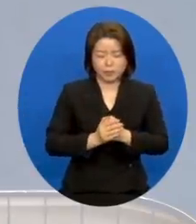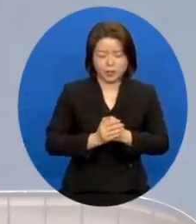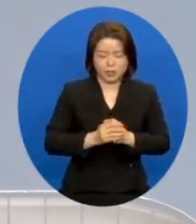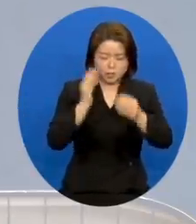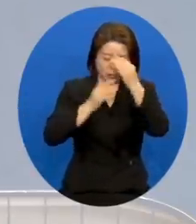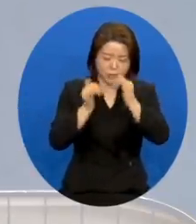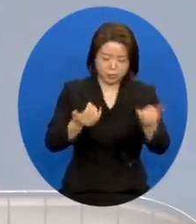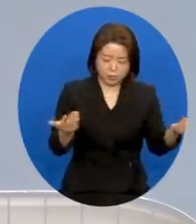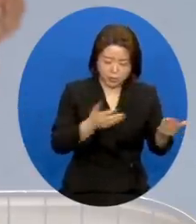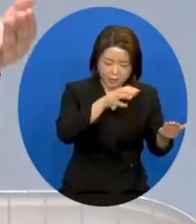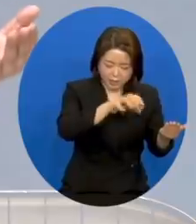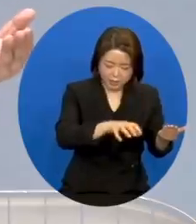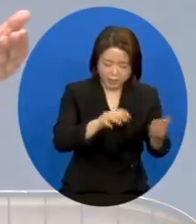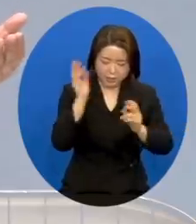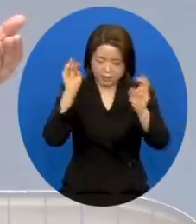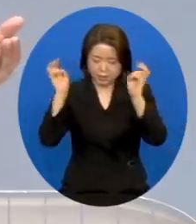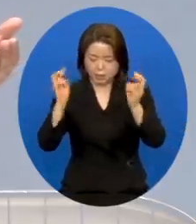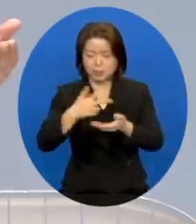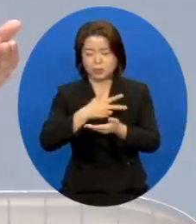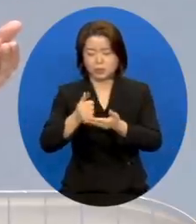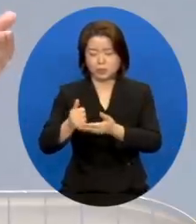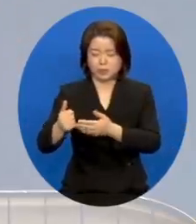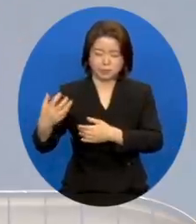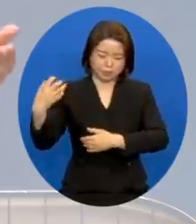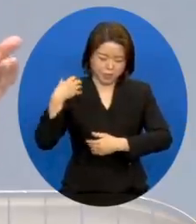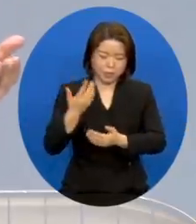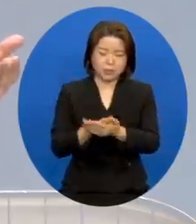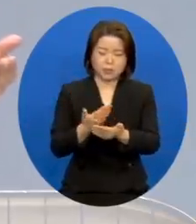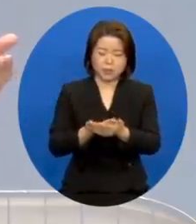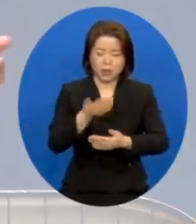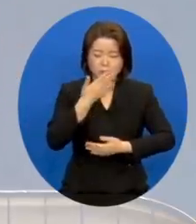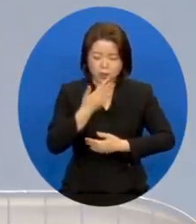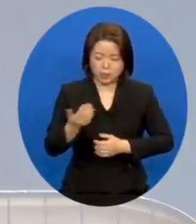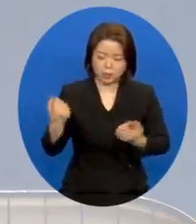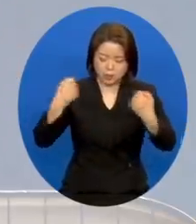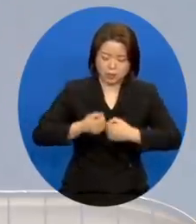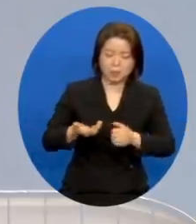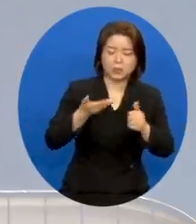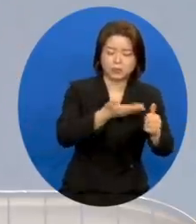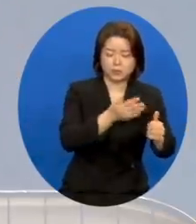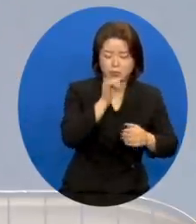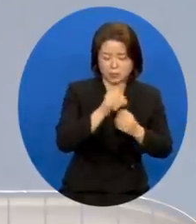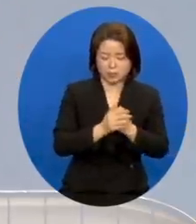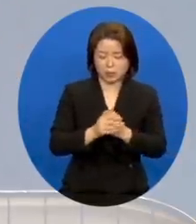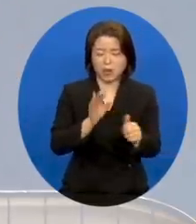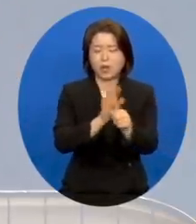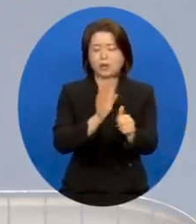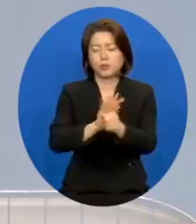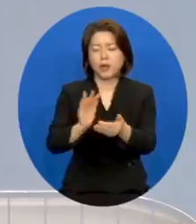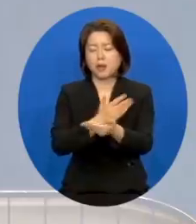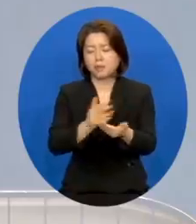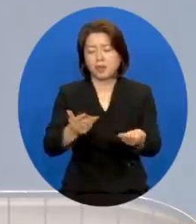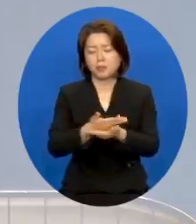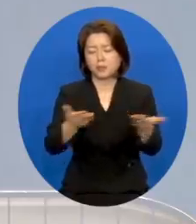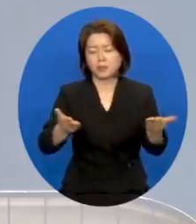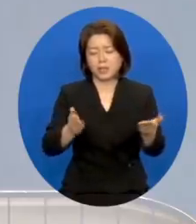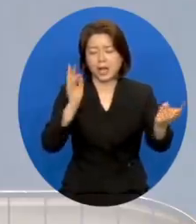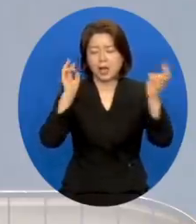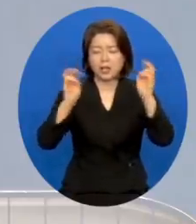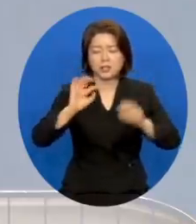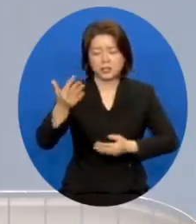일터를 주님의 책임지 쏘서 먹이고 입히고 그리고 도와주고 베풀고 살게 하옵소서